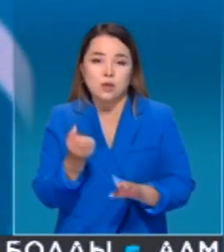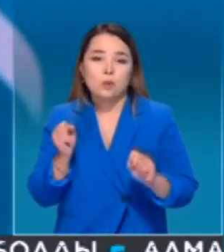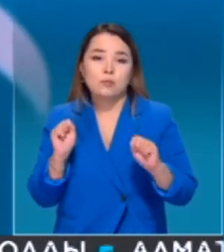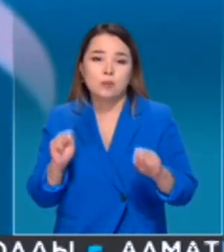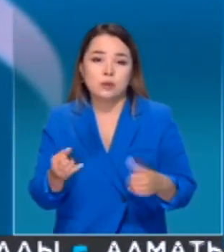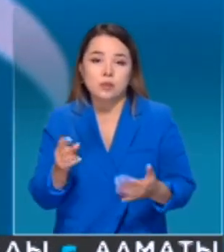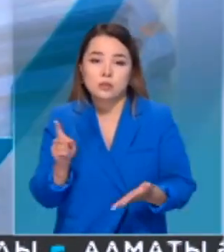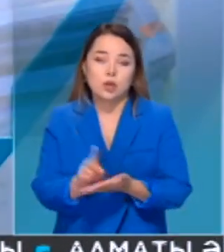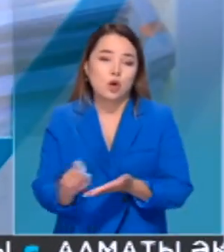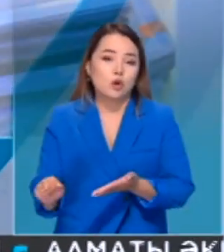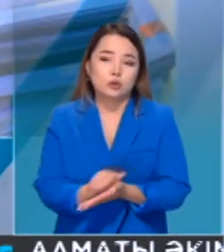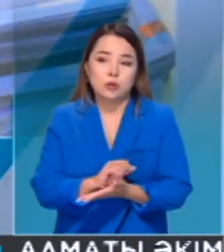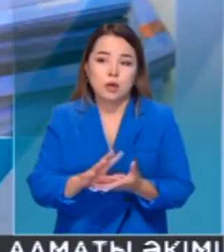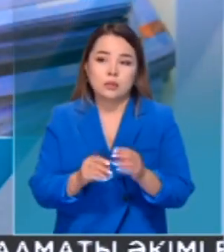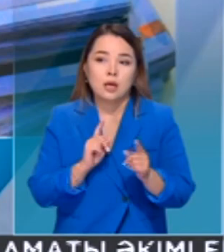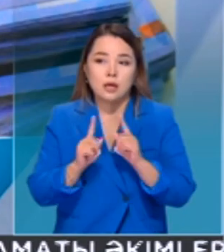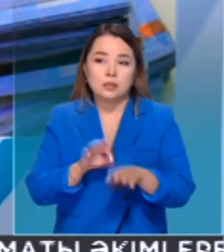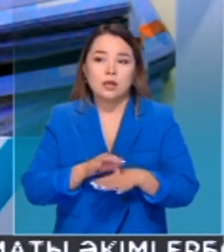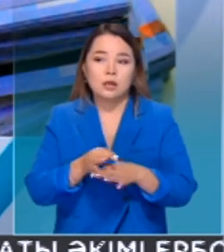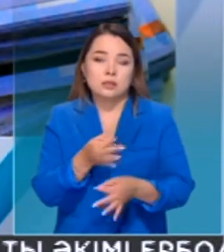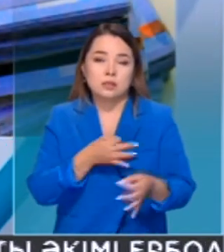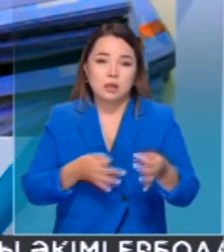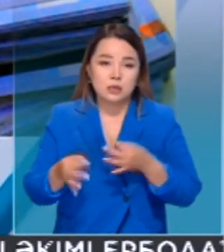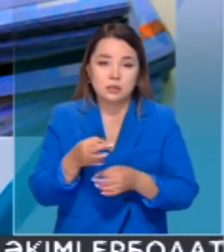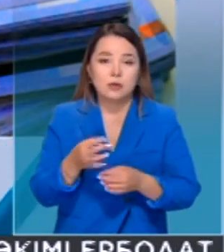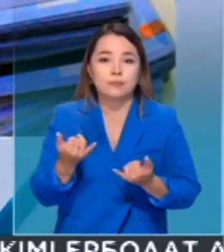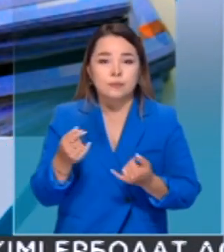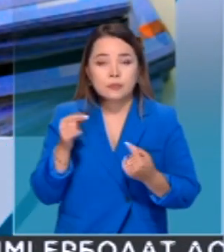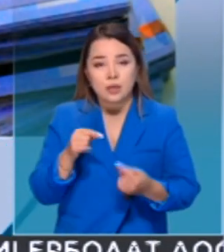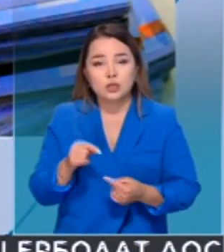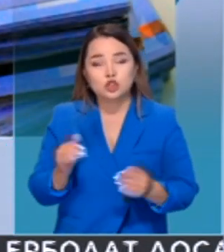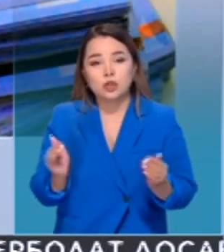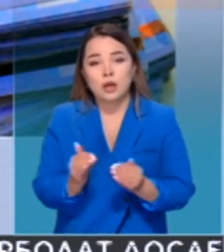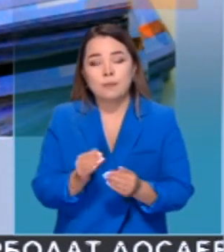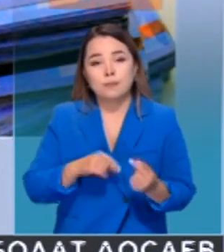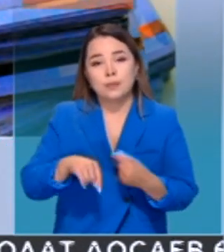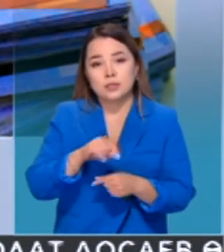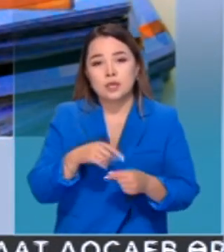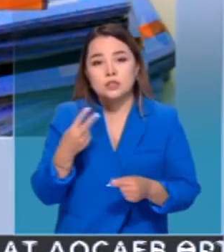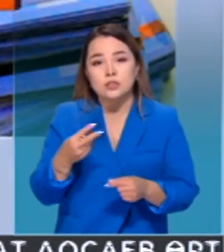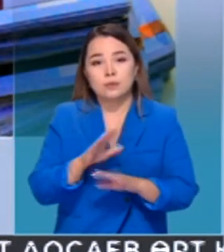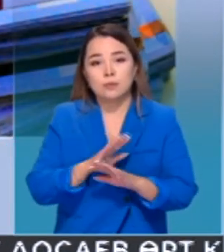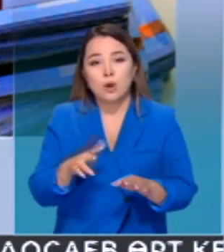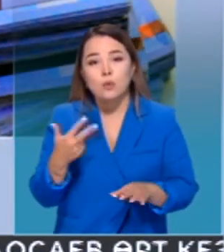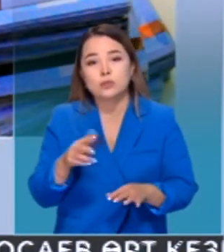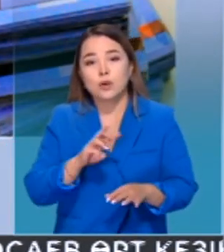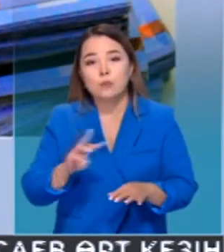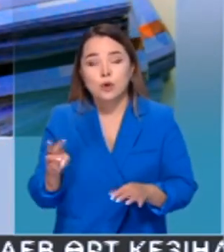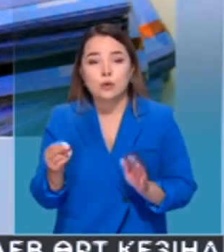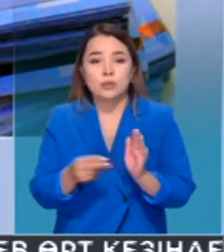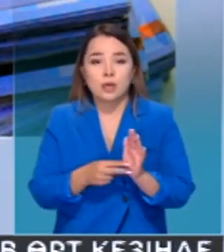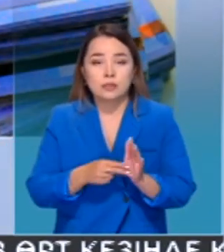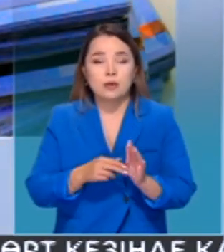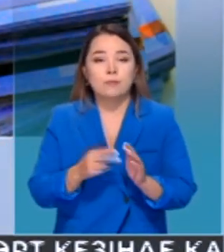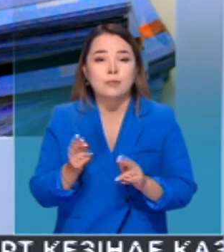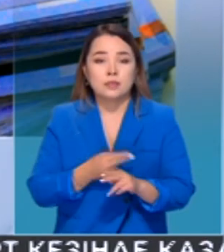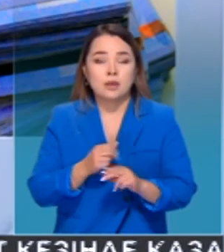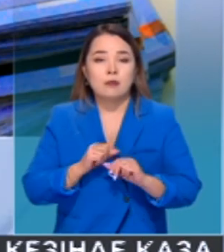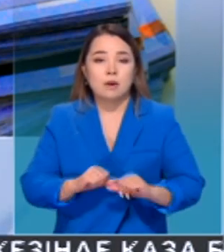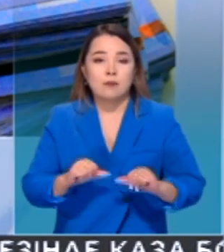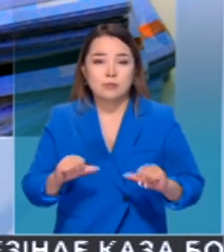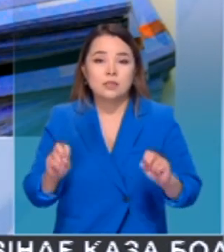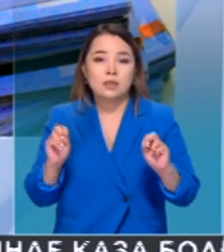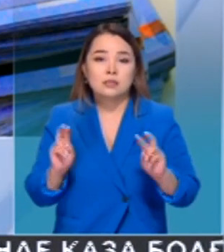жасап, тиісті құжатты ашық талқылауға шығарды. Оған сай енді шағын бизнес иесі 20 емес, 30 миллион теңгені комиссиясыз шешуі